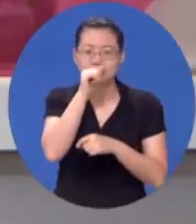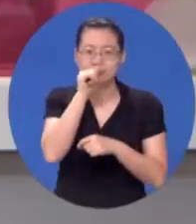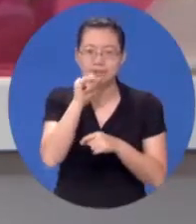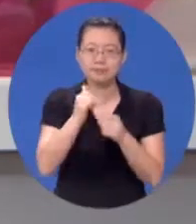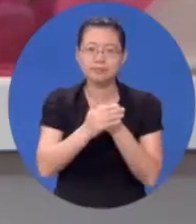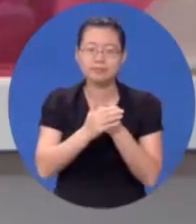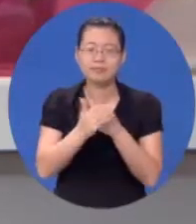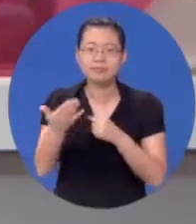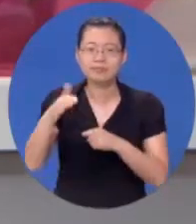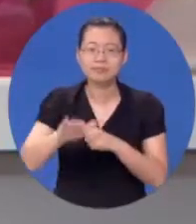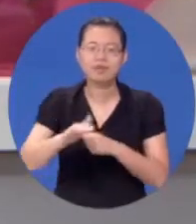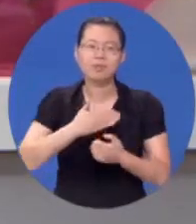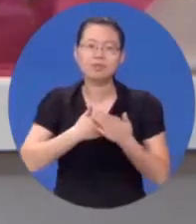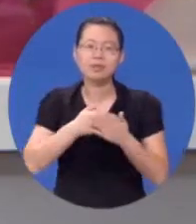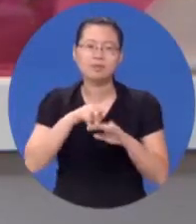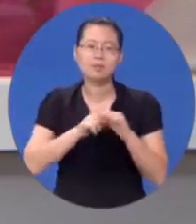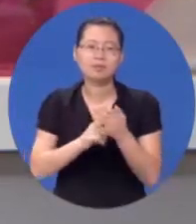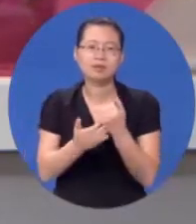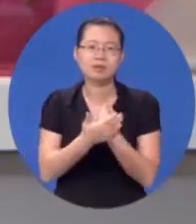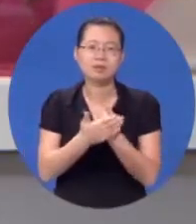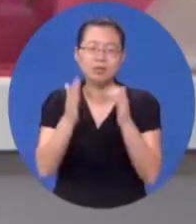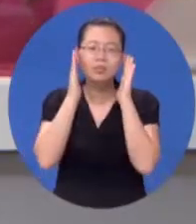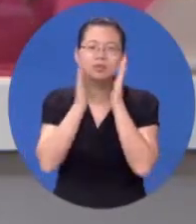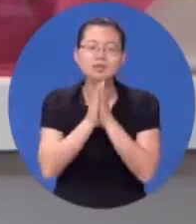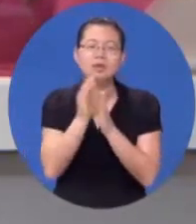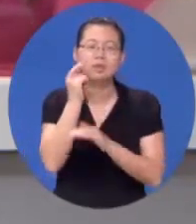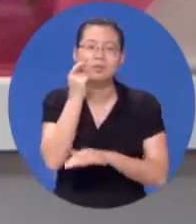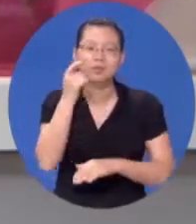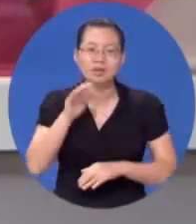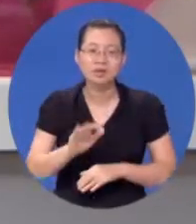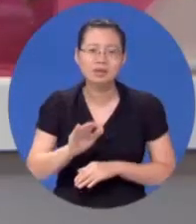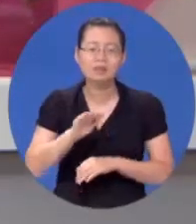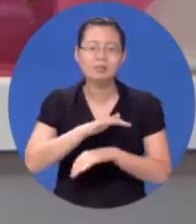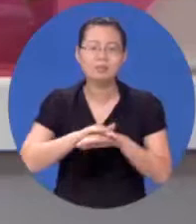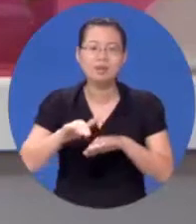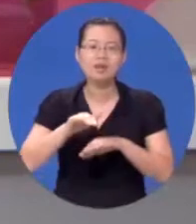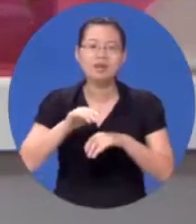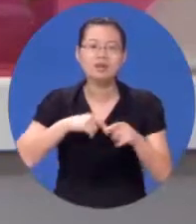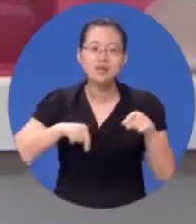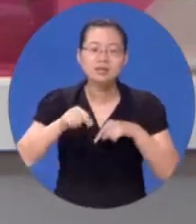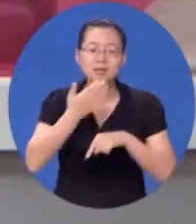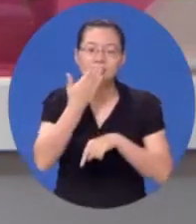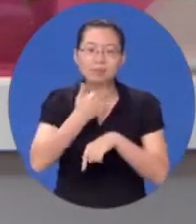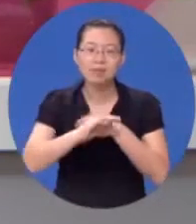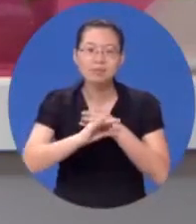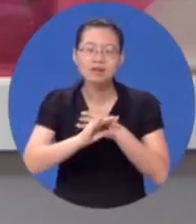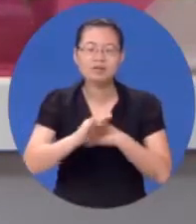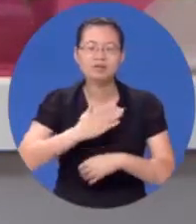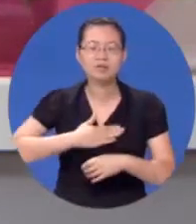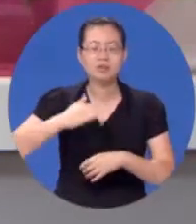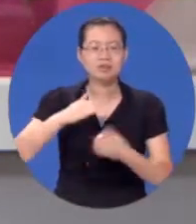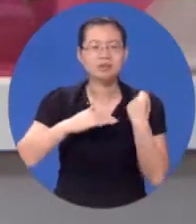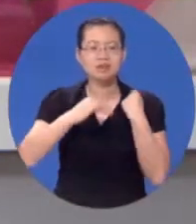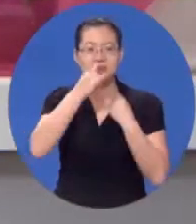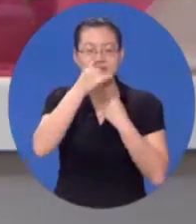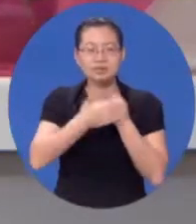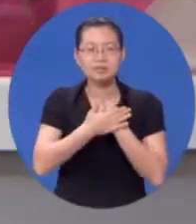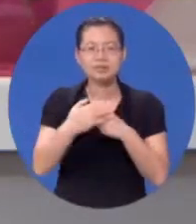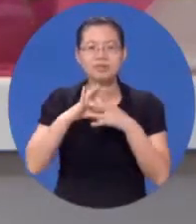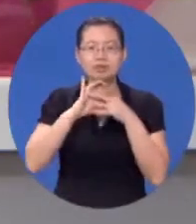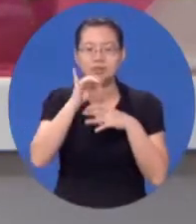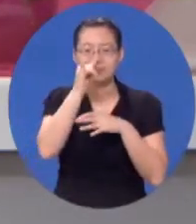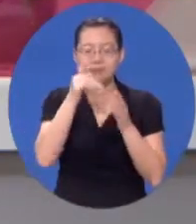그런데요. 그런 불안한 마음 때문에 공부를 시작하지 못해요. 근데 그런 마음을 잘 다스리는 능력이 정서 지능이라고 했으니까 관련이